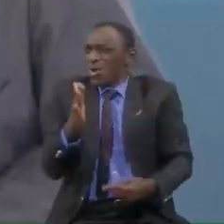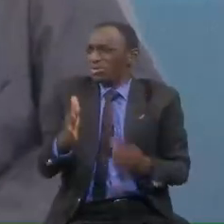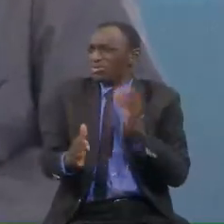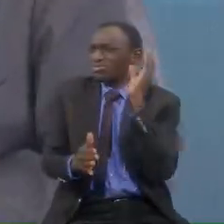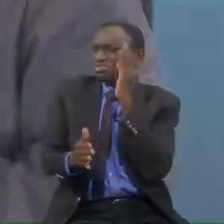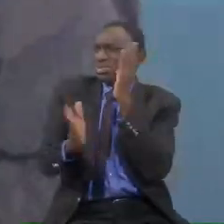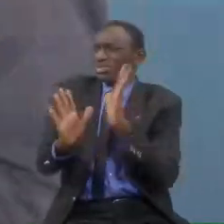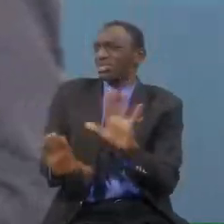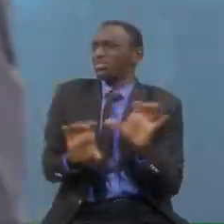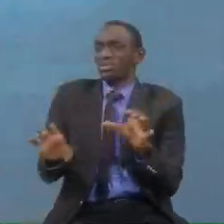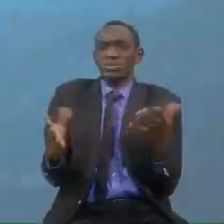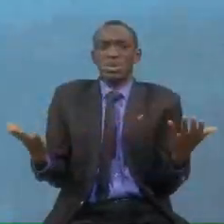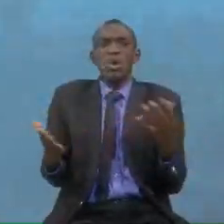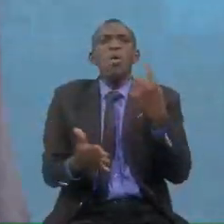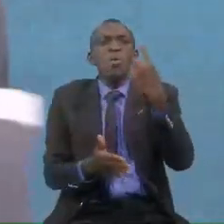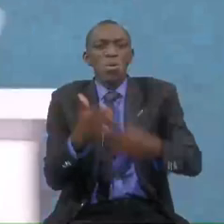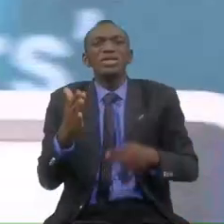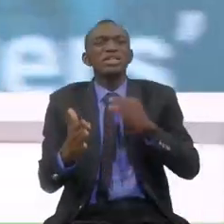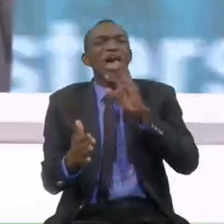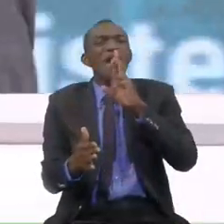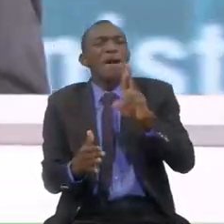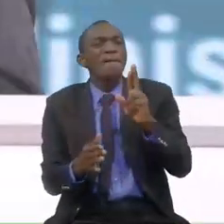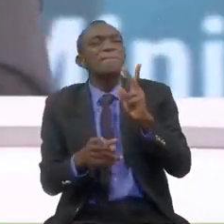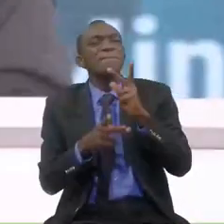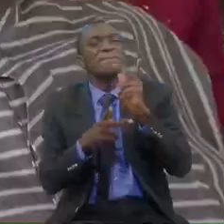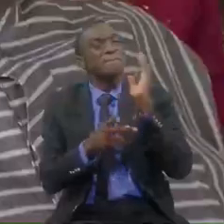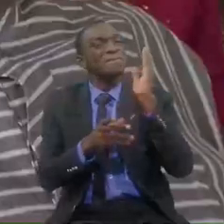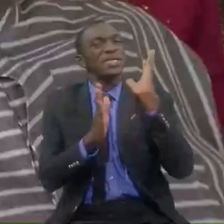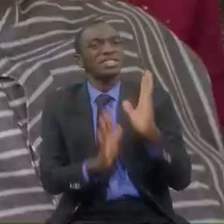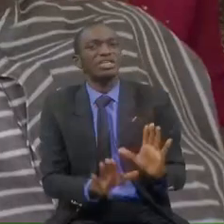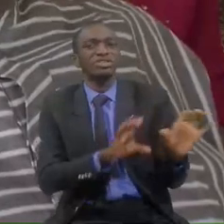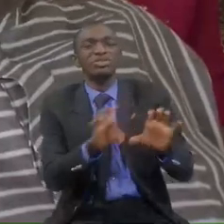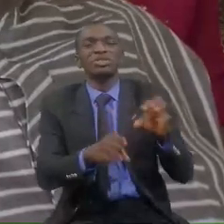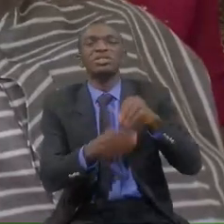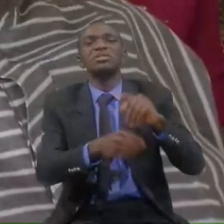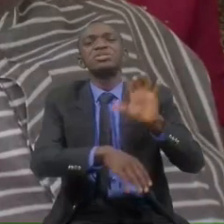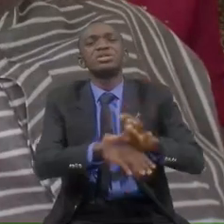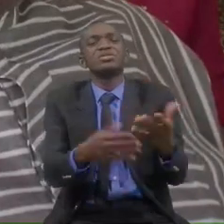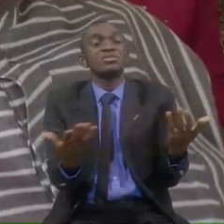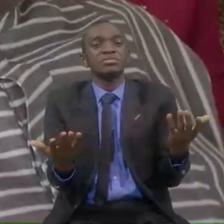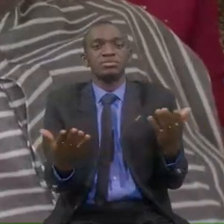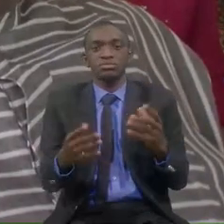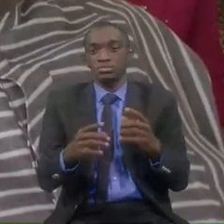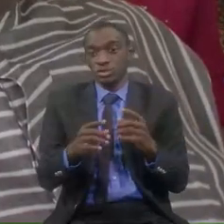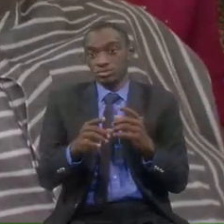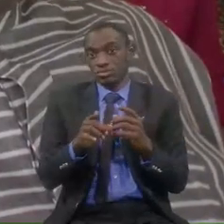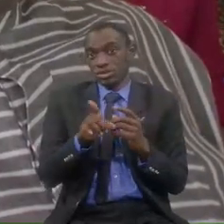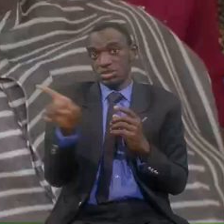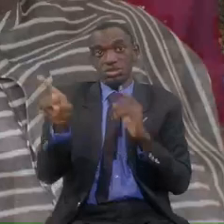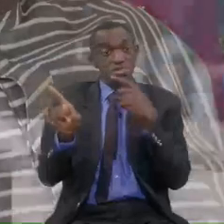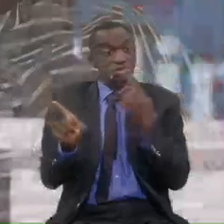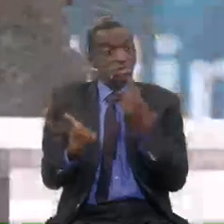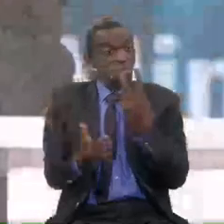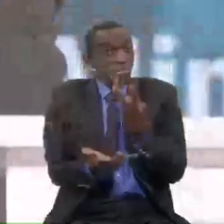vous les prédicateurs vous faites? Qu'est-ce que vous les pasteurs vous faites? Oui, nous pasteurs, nous